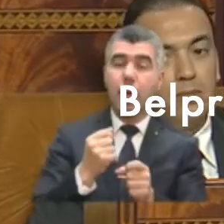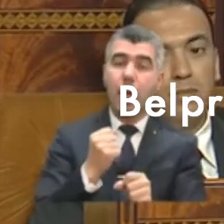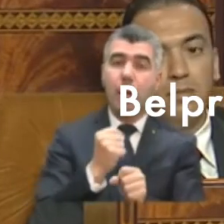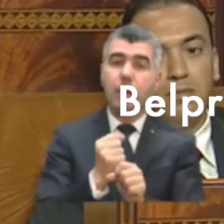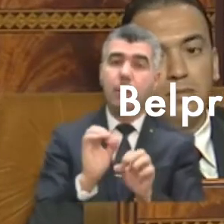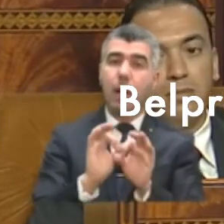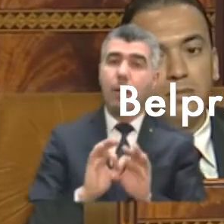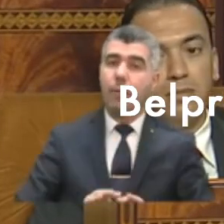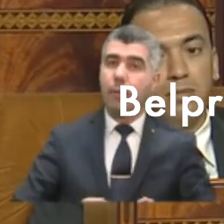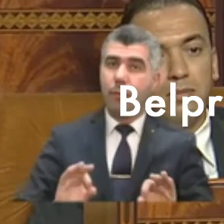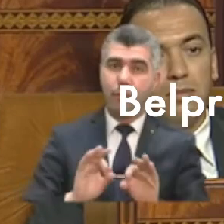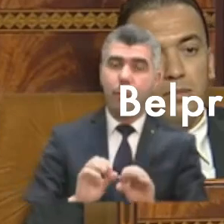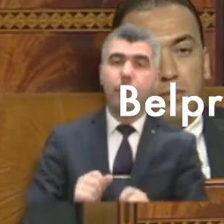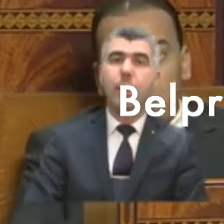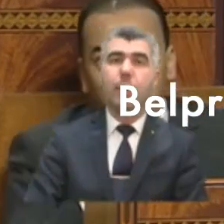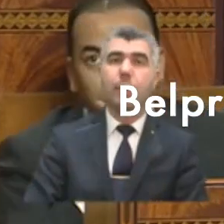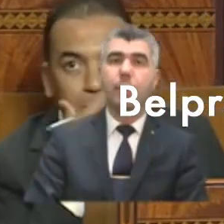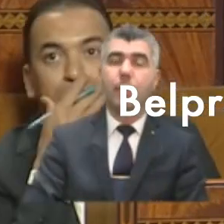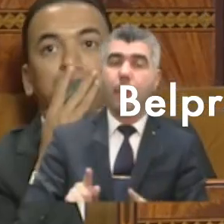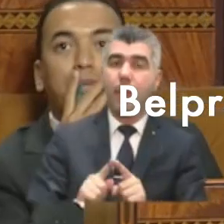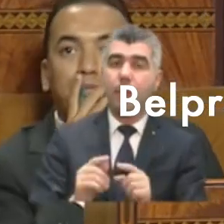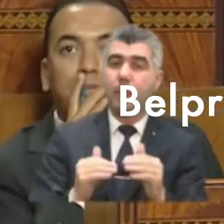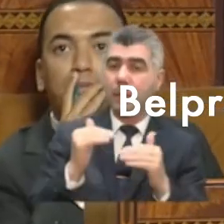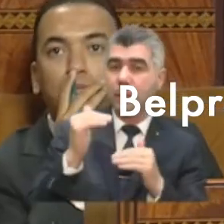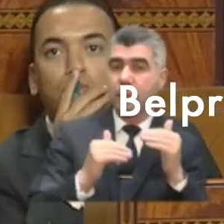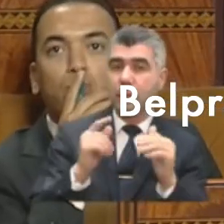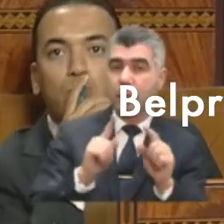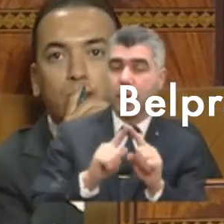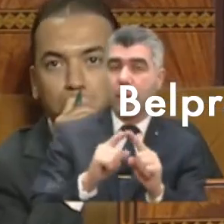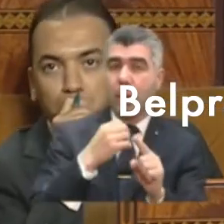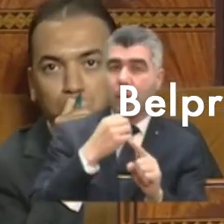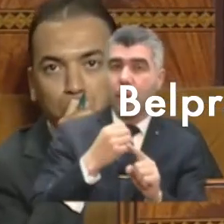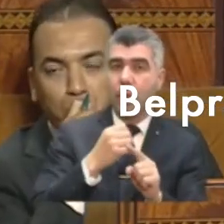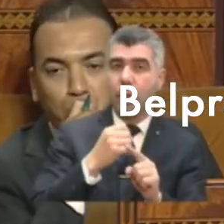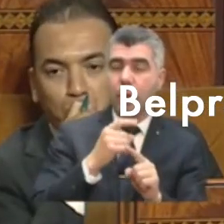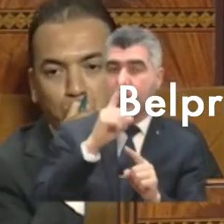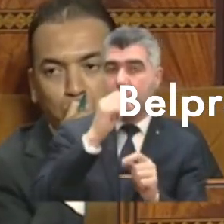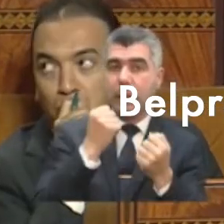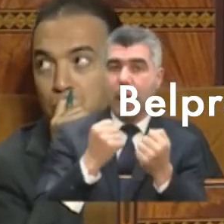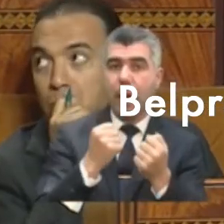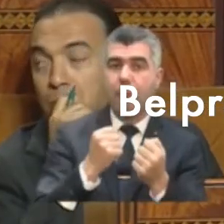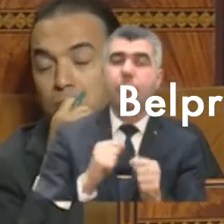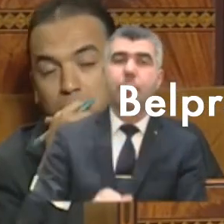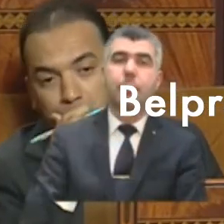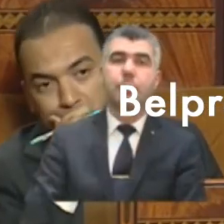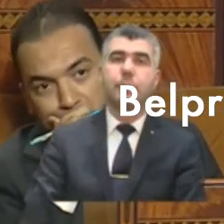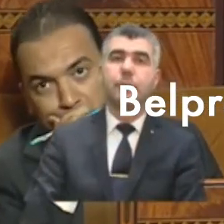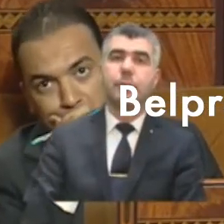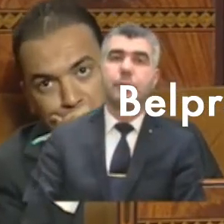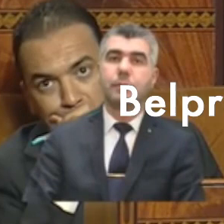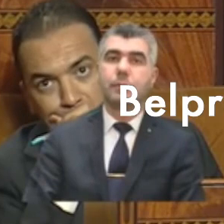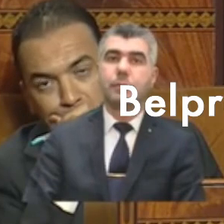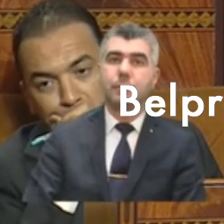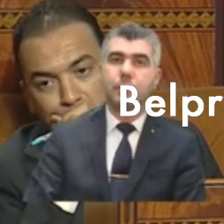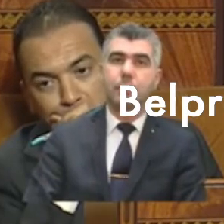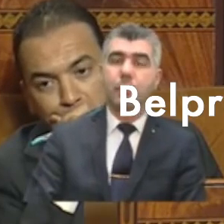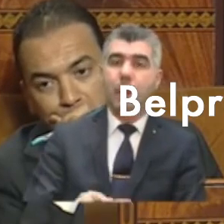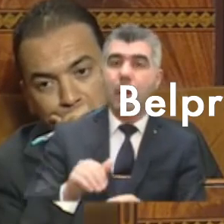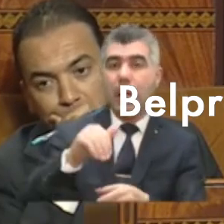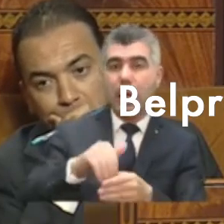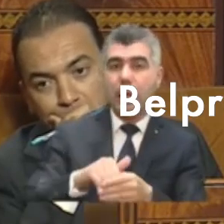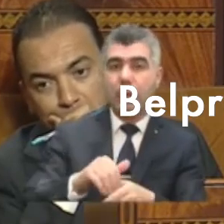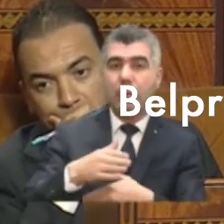غير مؤطرة، وبالتالي هذا سيسيء إلى هذه المهنة وإلى وضعية الصحفي. لذا نحن في الفريق